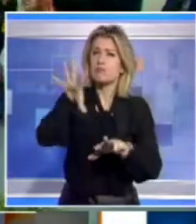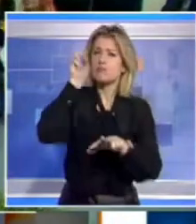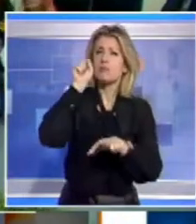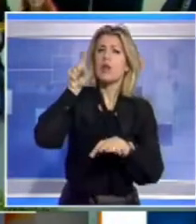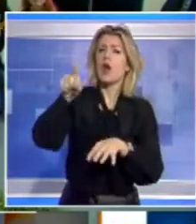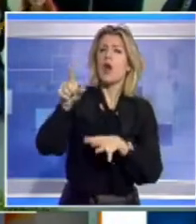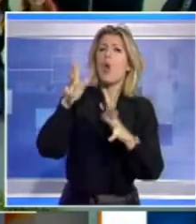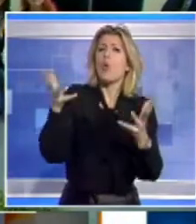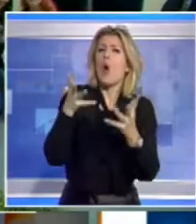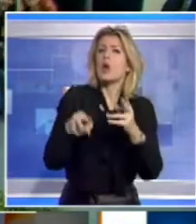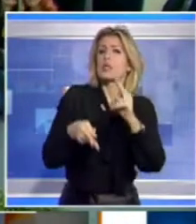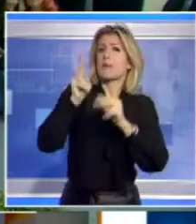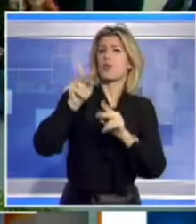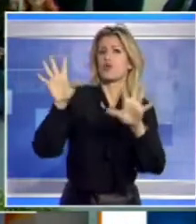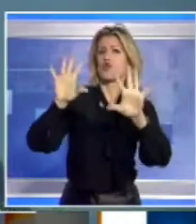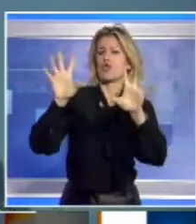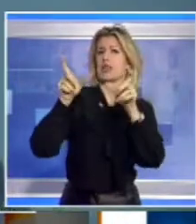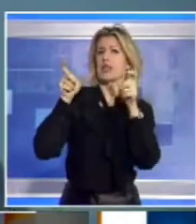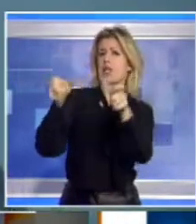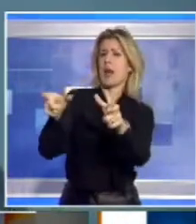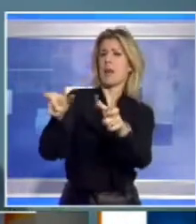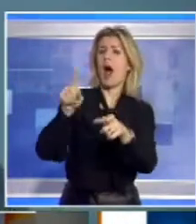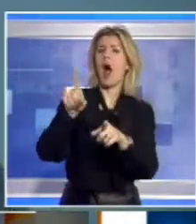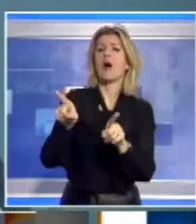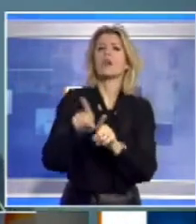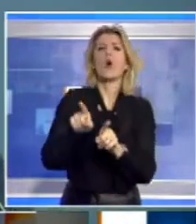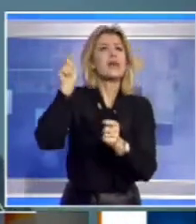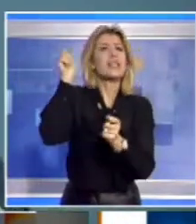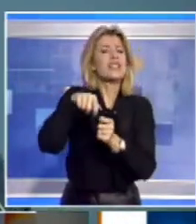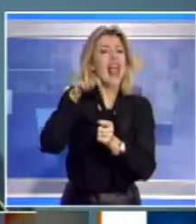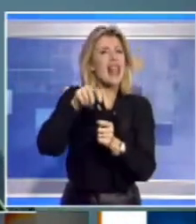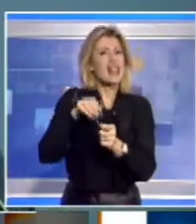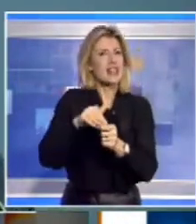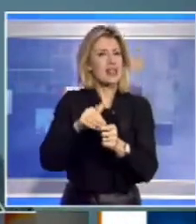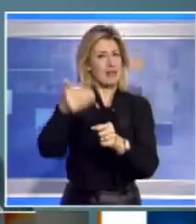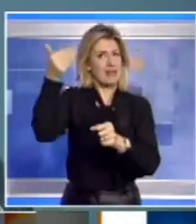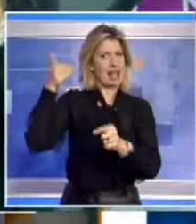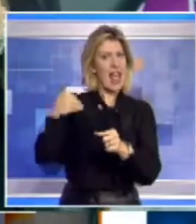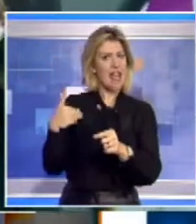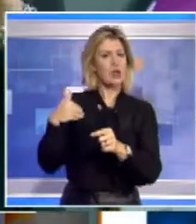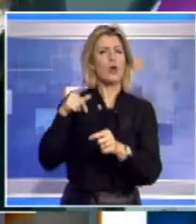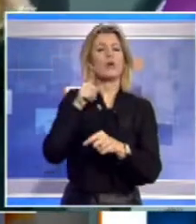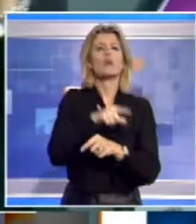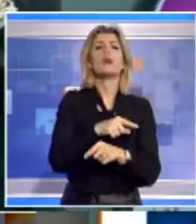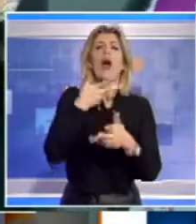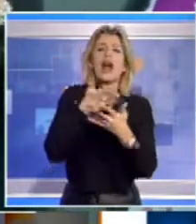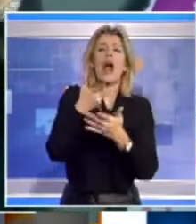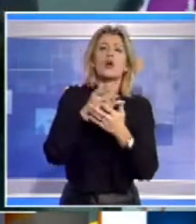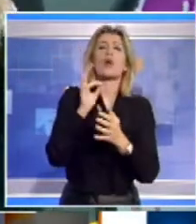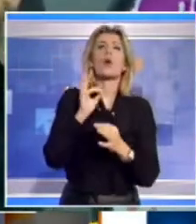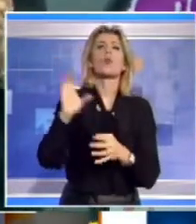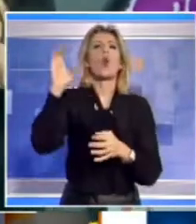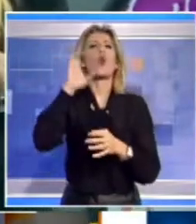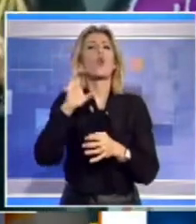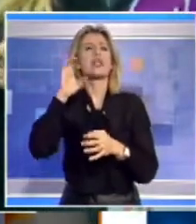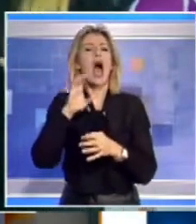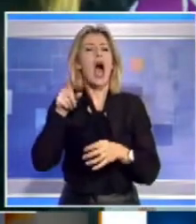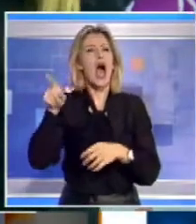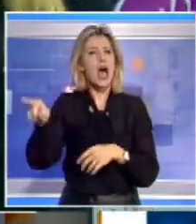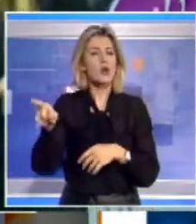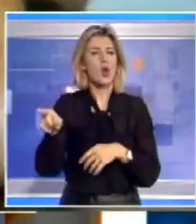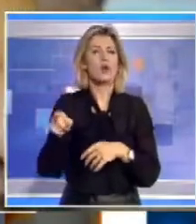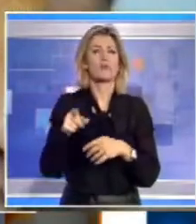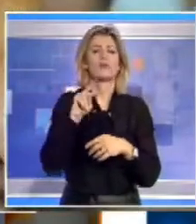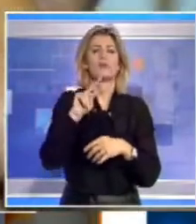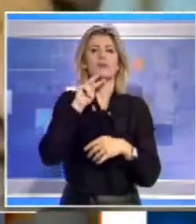settima arte, come il dietro le quinte di ogni set, raccontato da Maurizio Cusano, coordinatore delle produzioni e dei cast di centinaia di